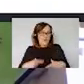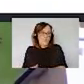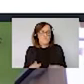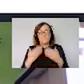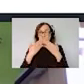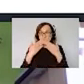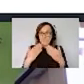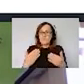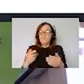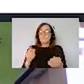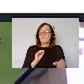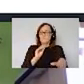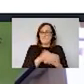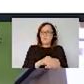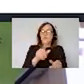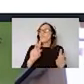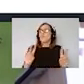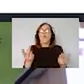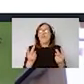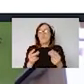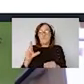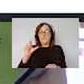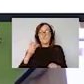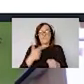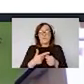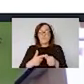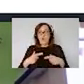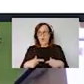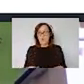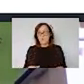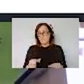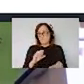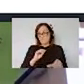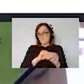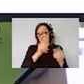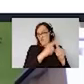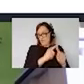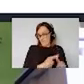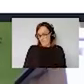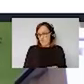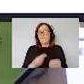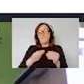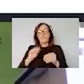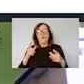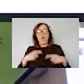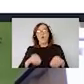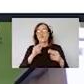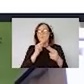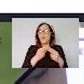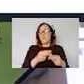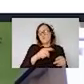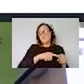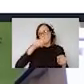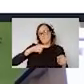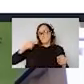dziękuję za ten udział. Ja zaraz powiem, z czego to wynikało. 222 osoby wzięły udział w tej ankiecie. Najwięcej osób, tak jak mówię, te dwie